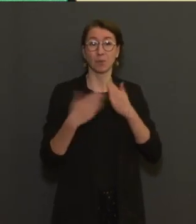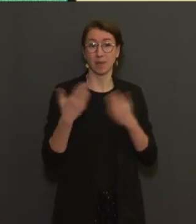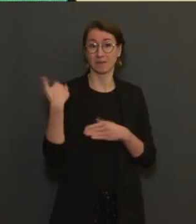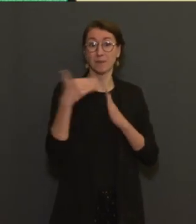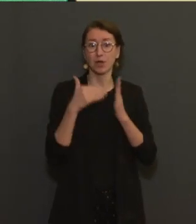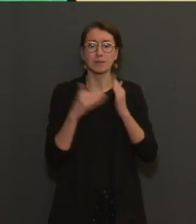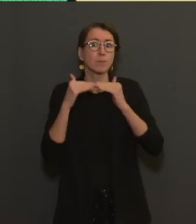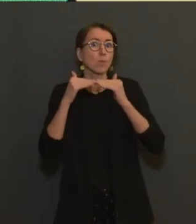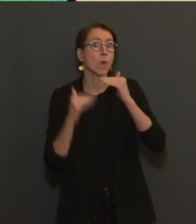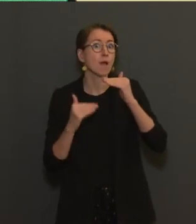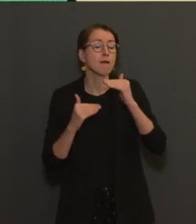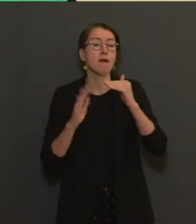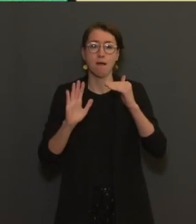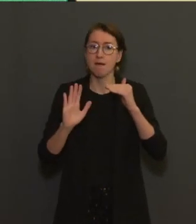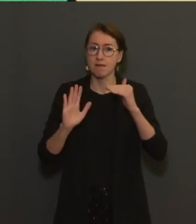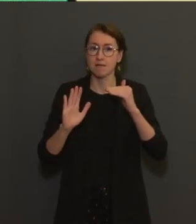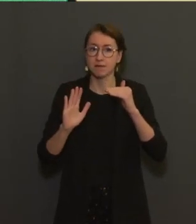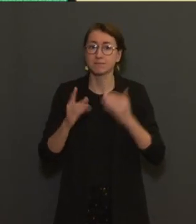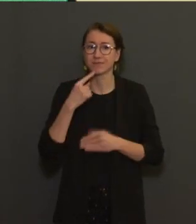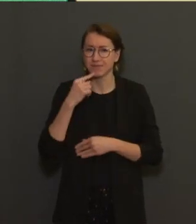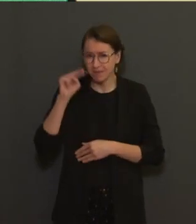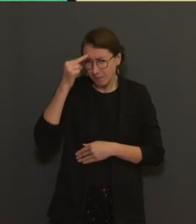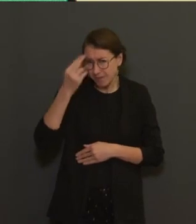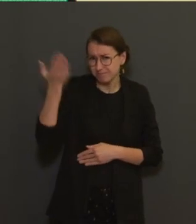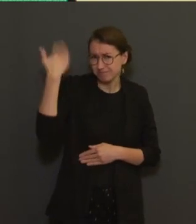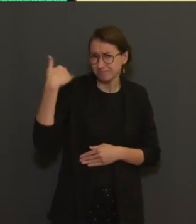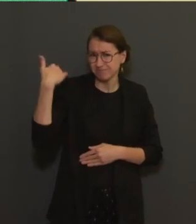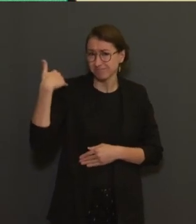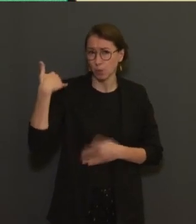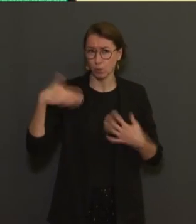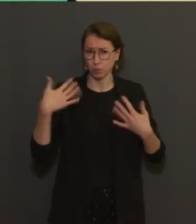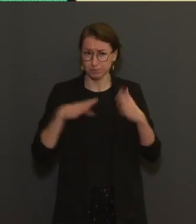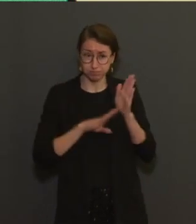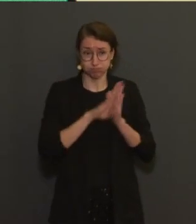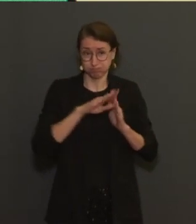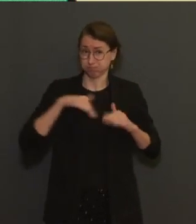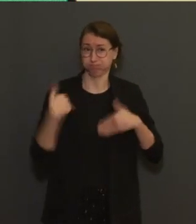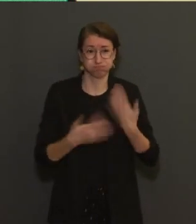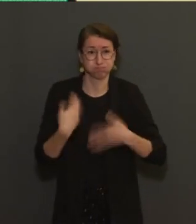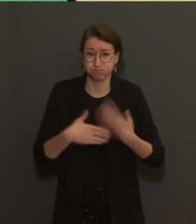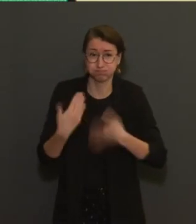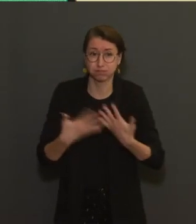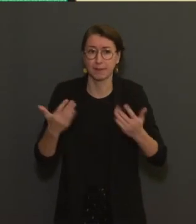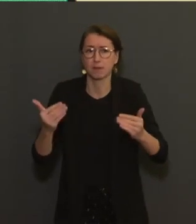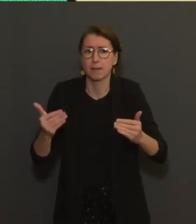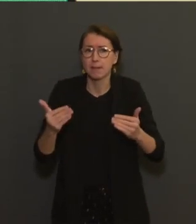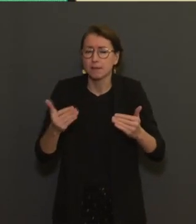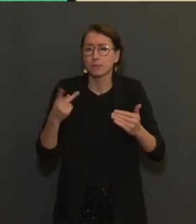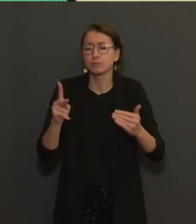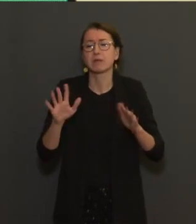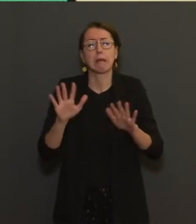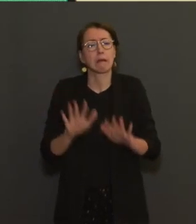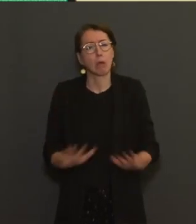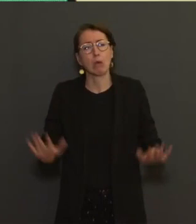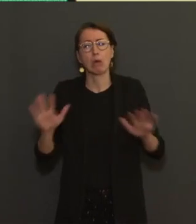que ce train à grande vitesse continue à avancer, mais ralentit un peu, mais il est toujours sur sa lancée, il n'est pas du